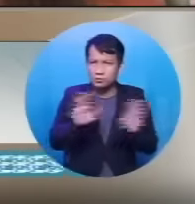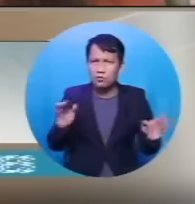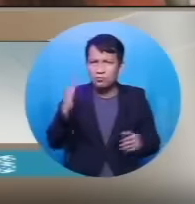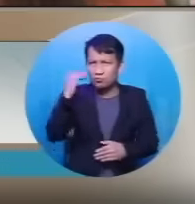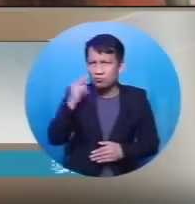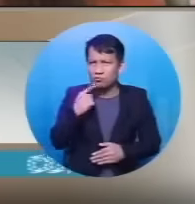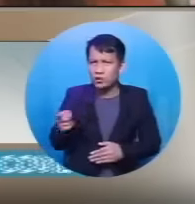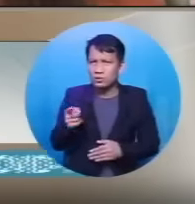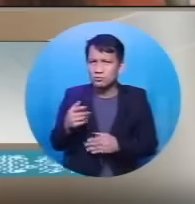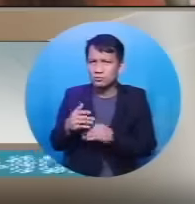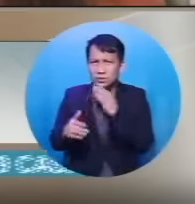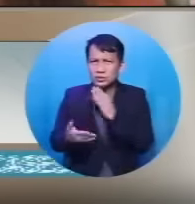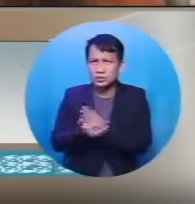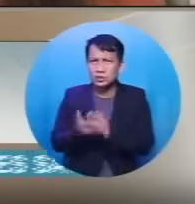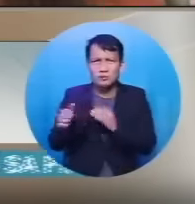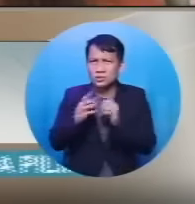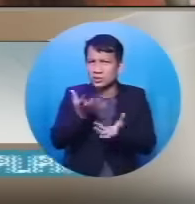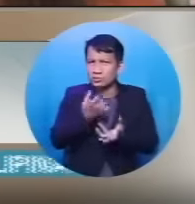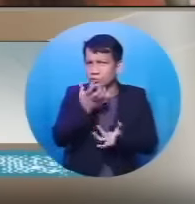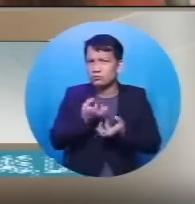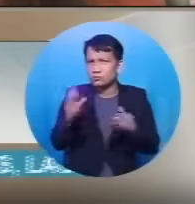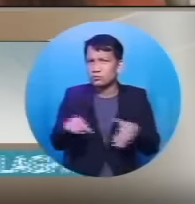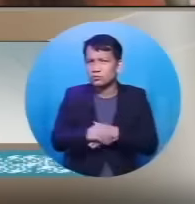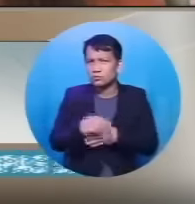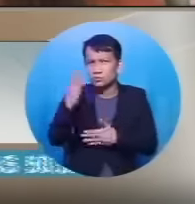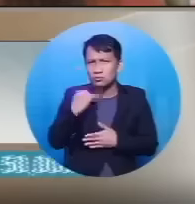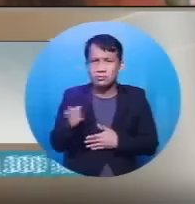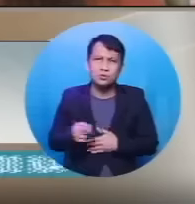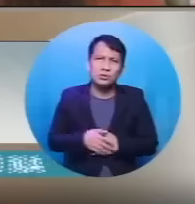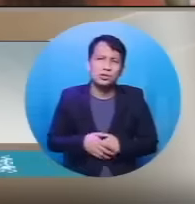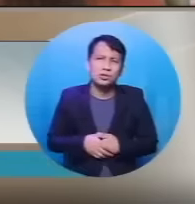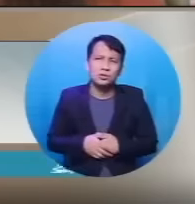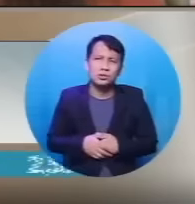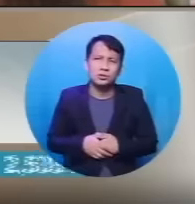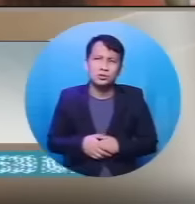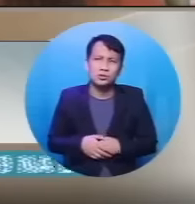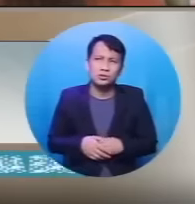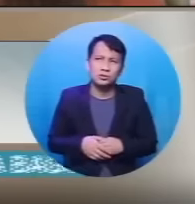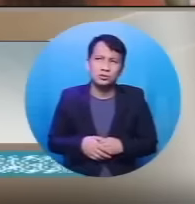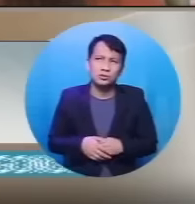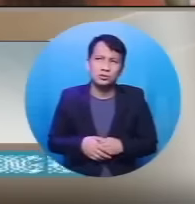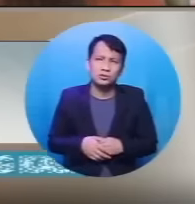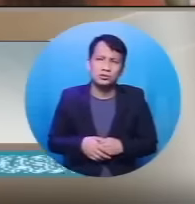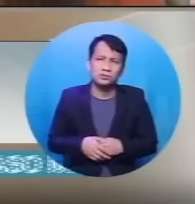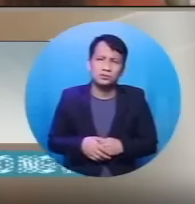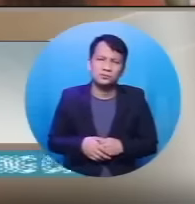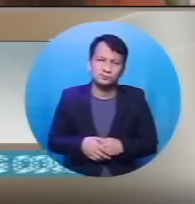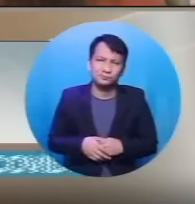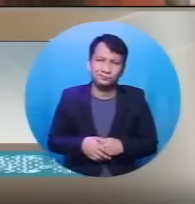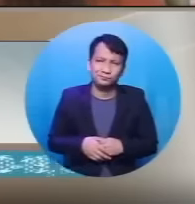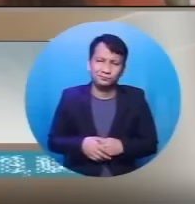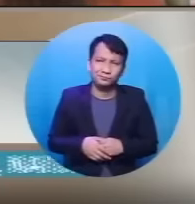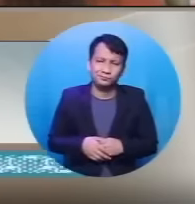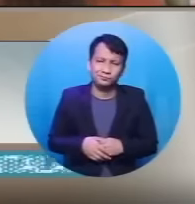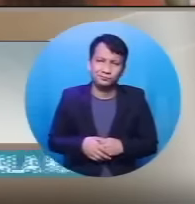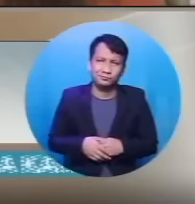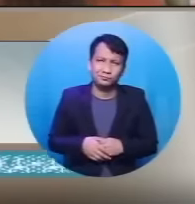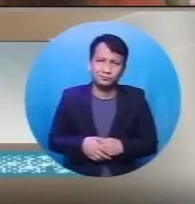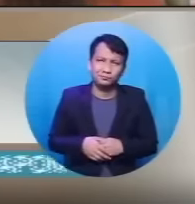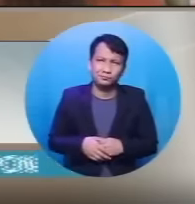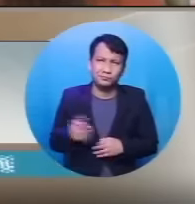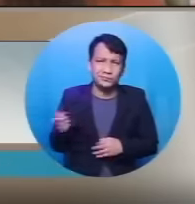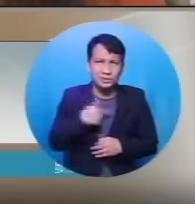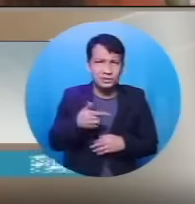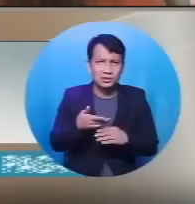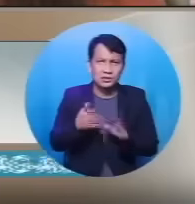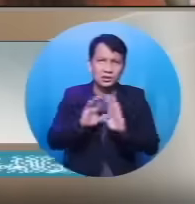anong reason sir yung ano Sir s ako sir Kaso yung ano sir hindi pa kami kasal Sir gusto niya kunin Tapos